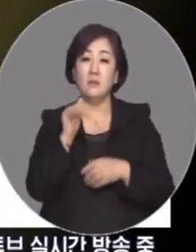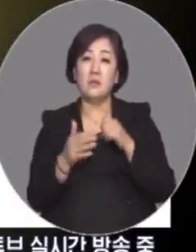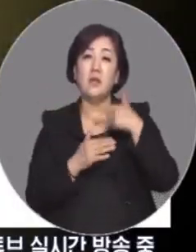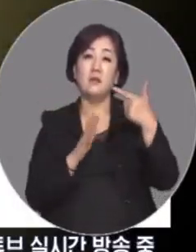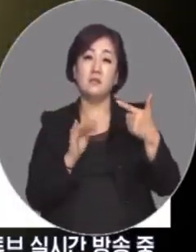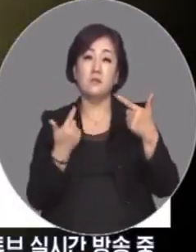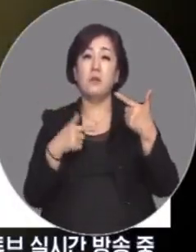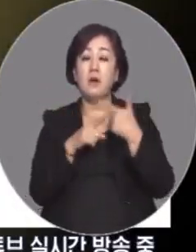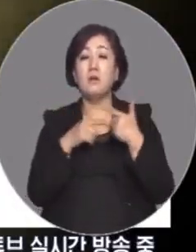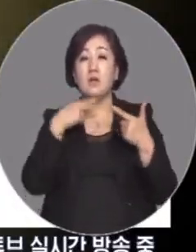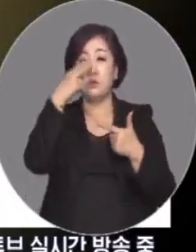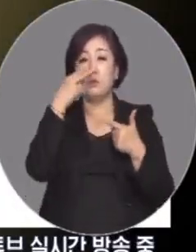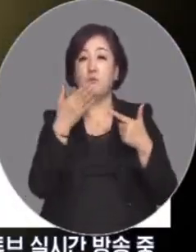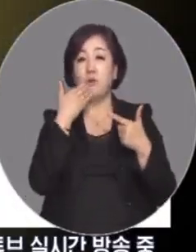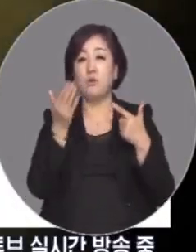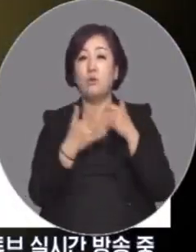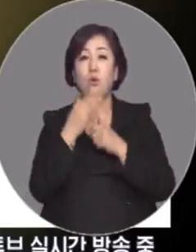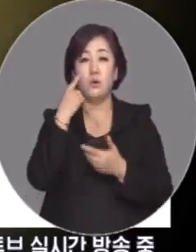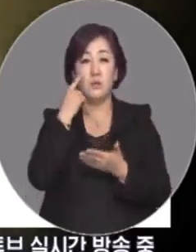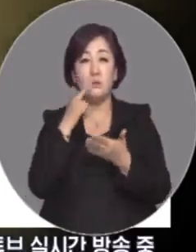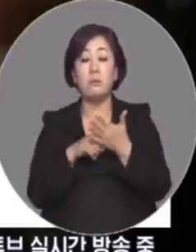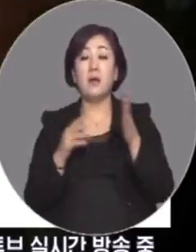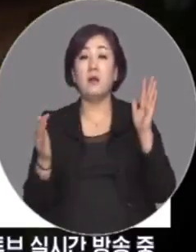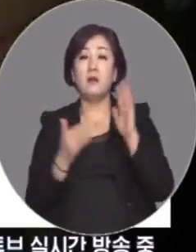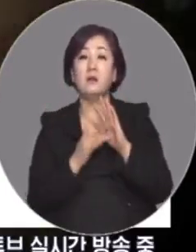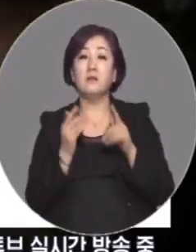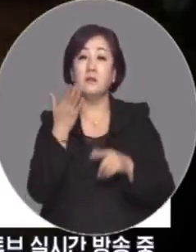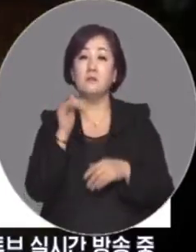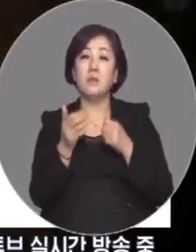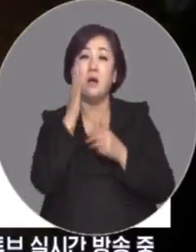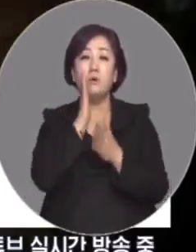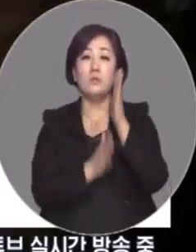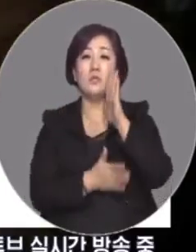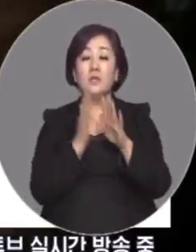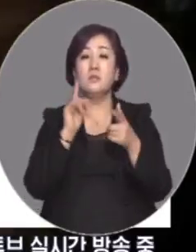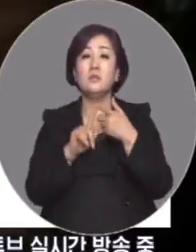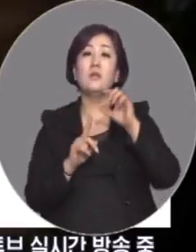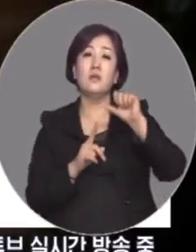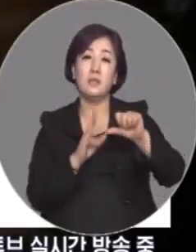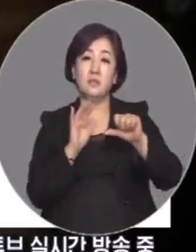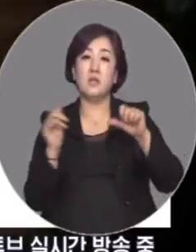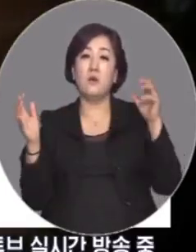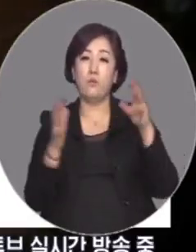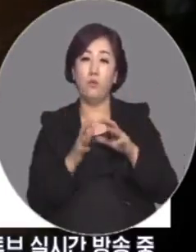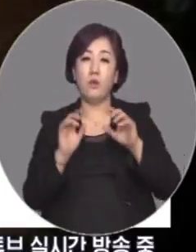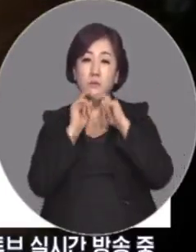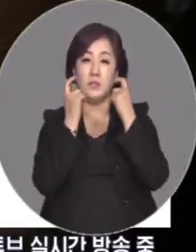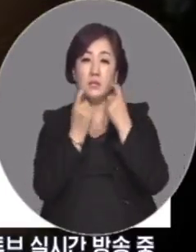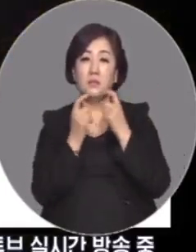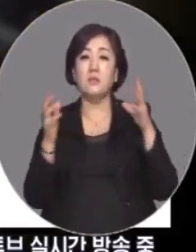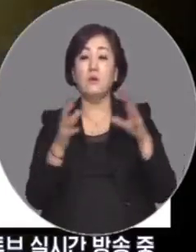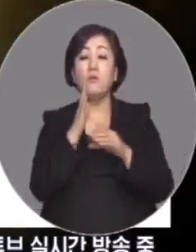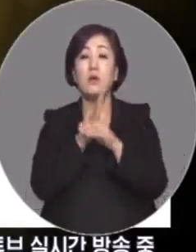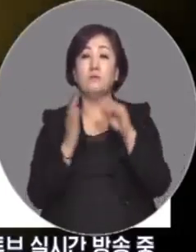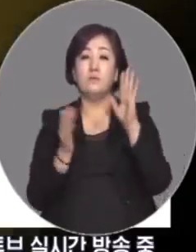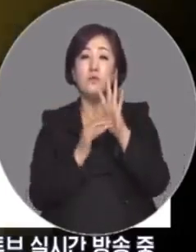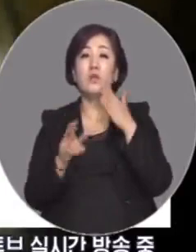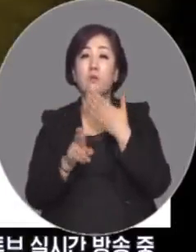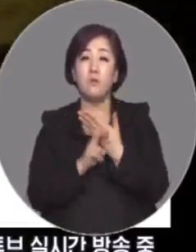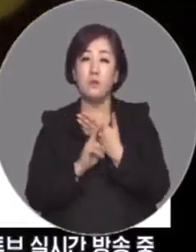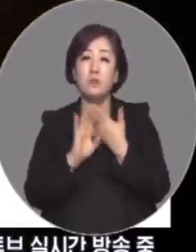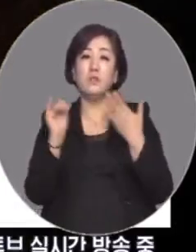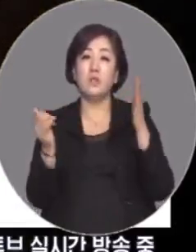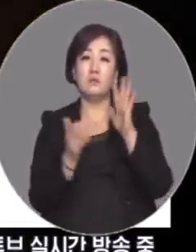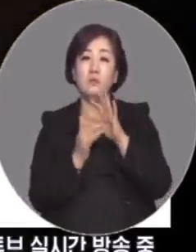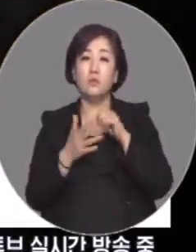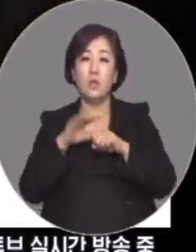6명이 술을 마시며 식사하다 적발됐습니다. 울산시는 이들이 5인 이상 사적 모임을 가져 방역수칙을 위반한